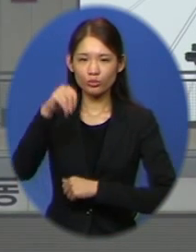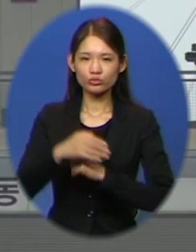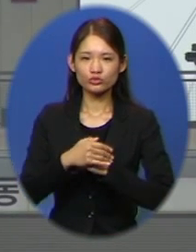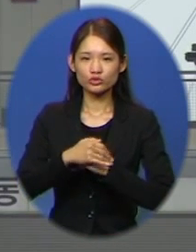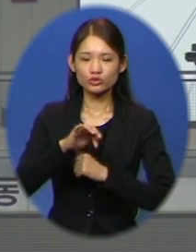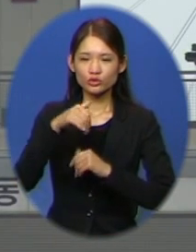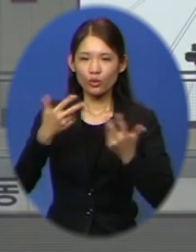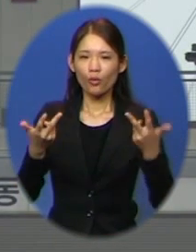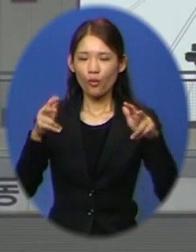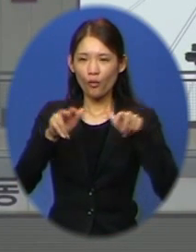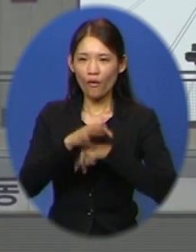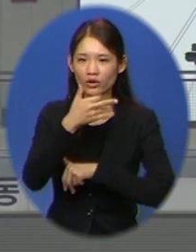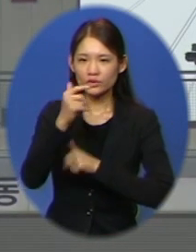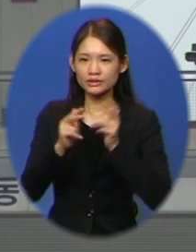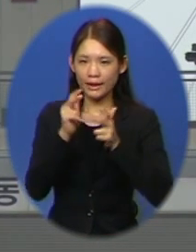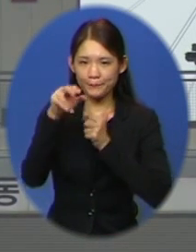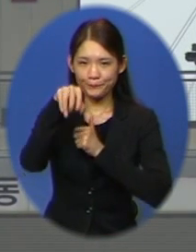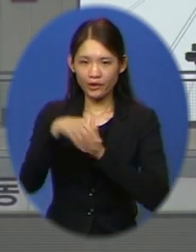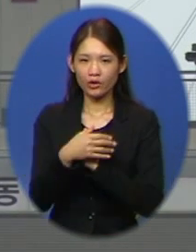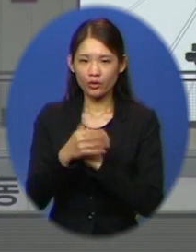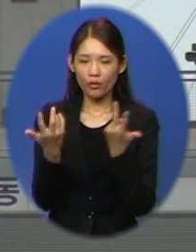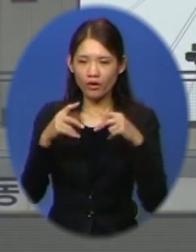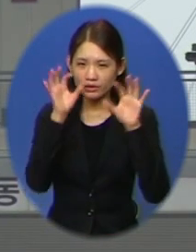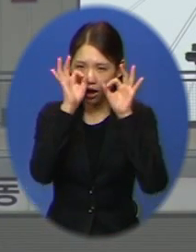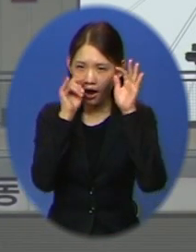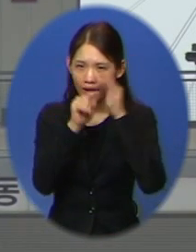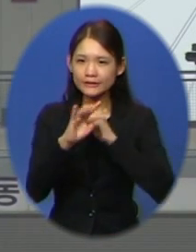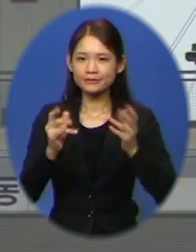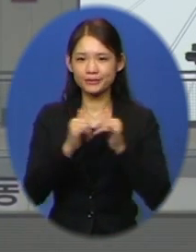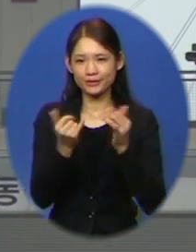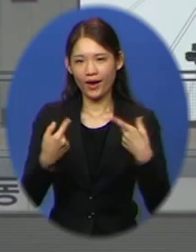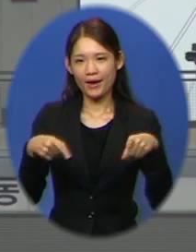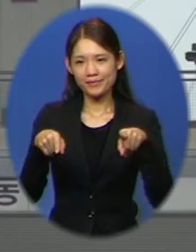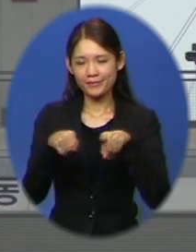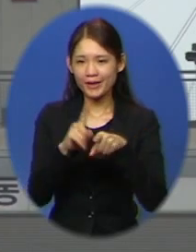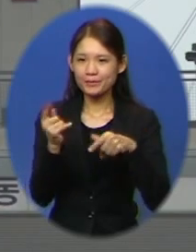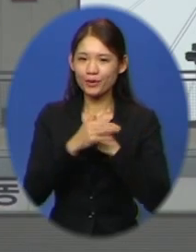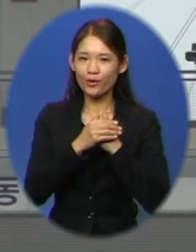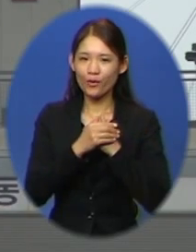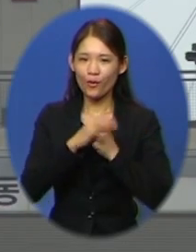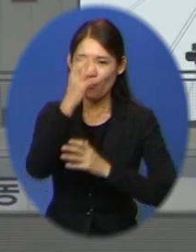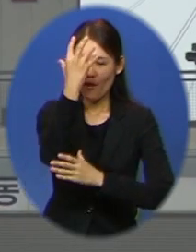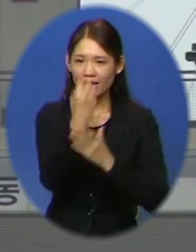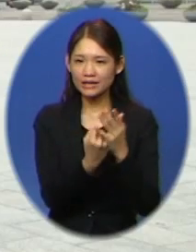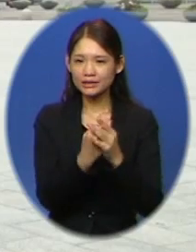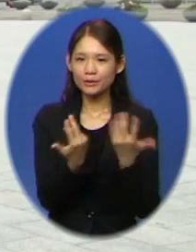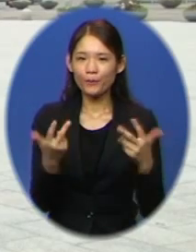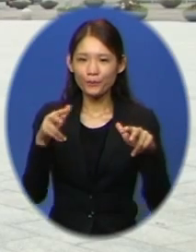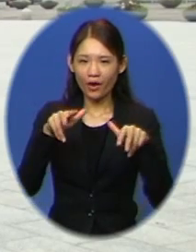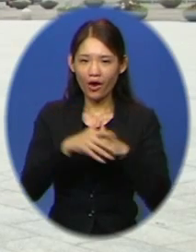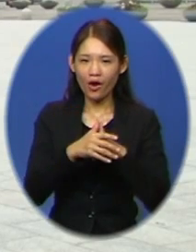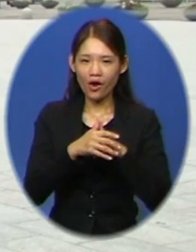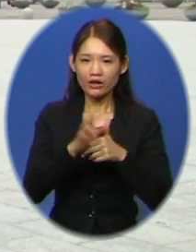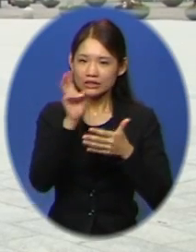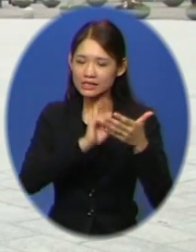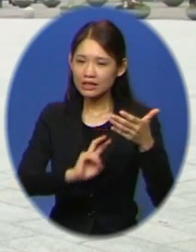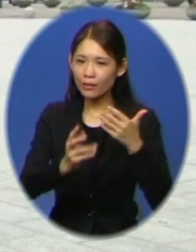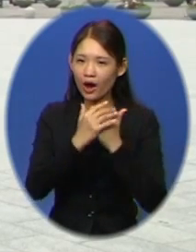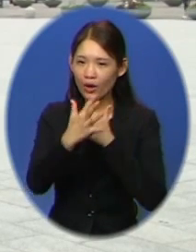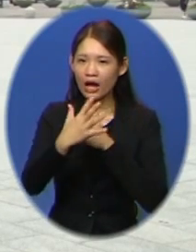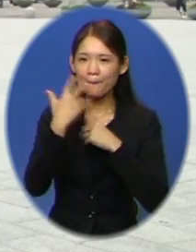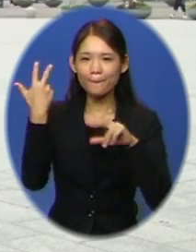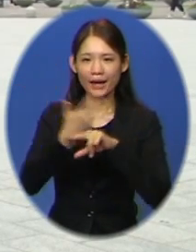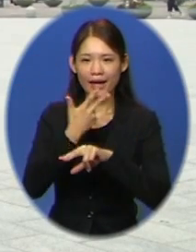서부공원녹지사업소는 공원을 찾는 시민들과 함께 즐기는 월드컵 공원 수변 음악회를 매주 토요일 날